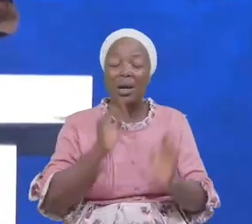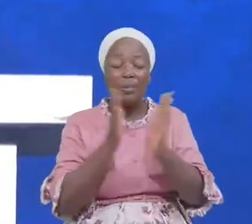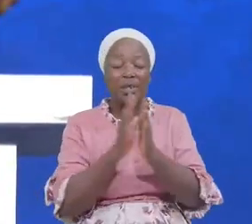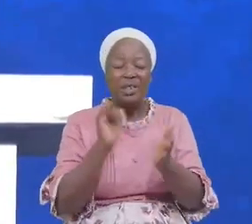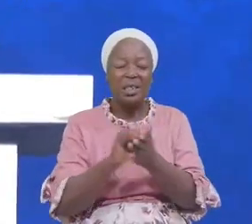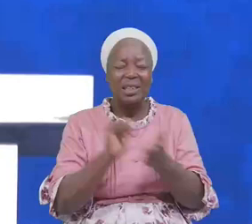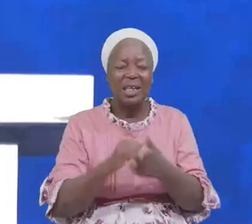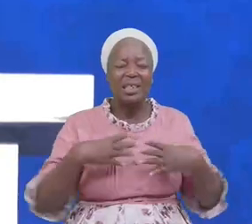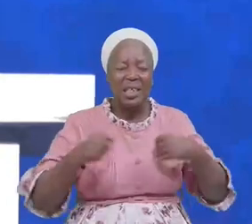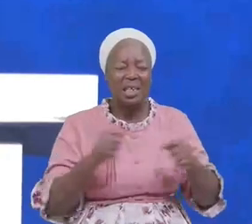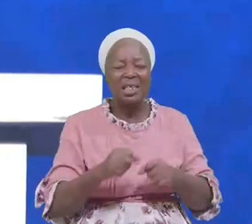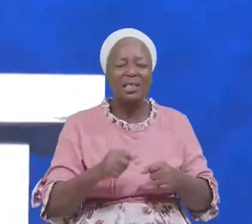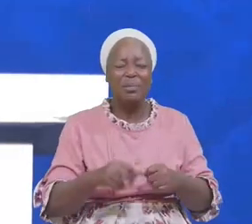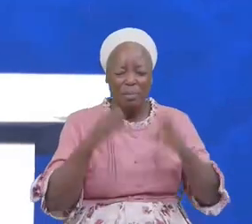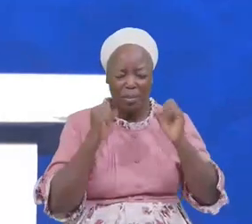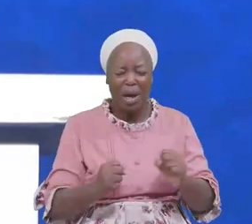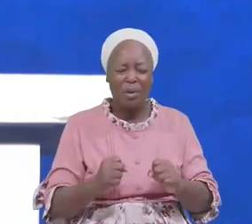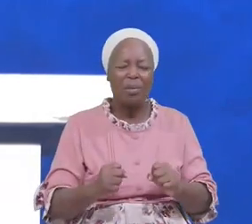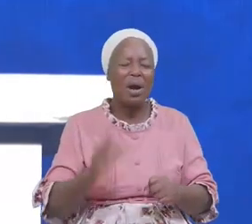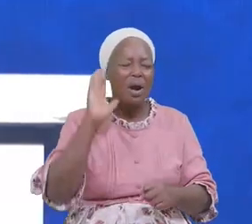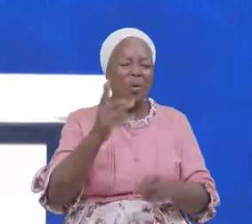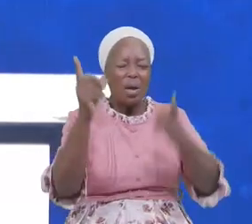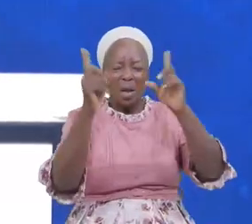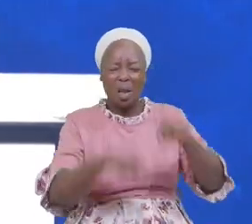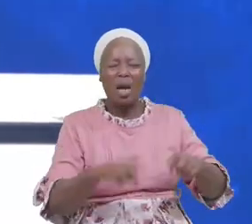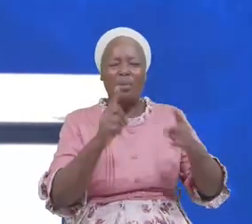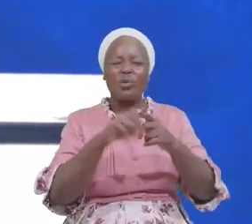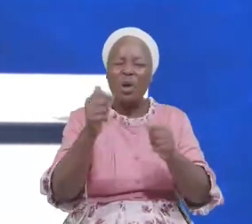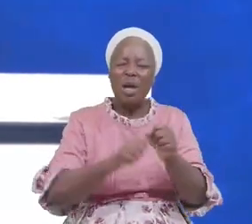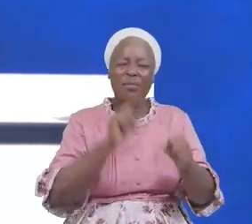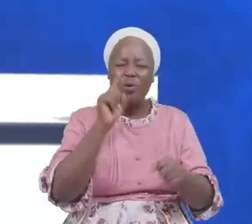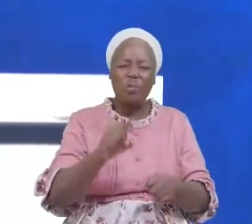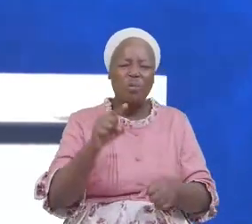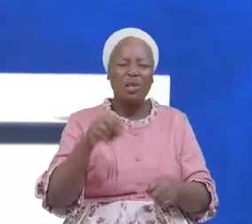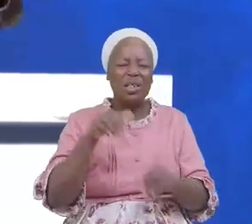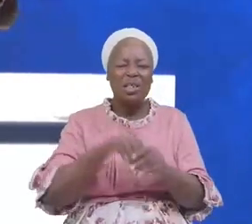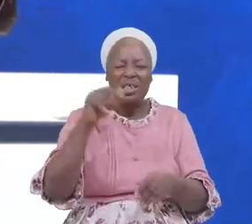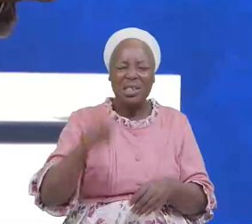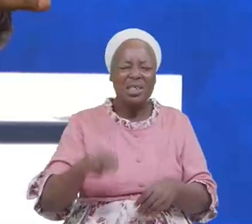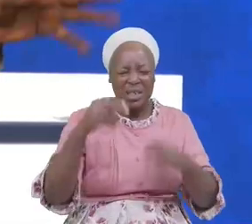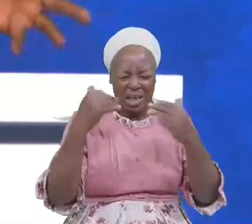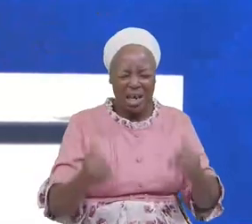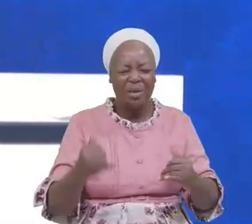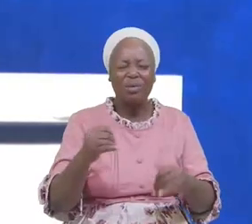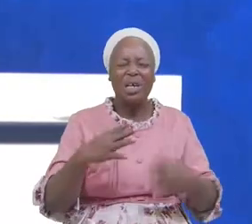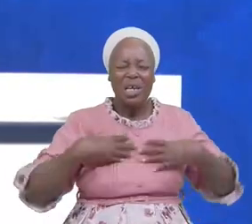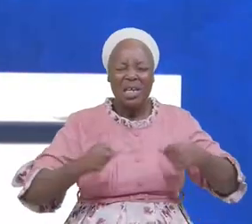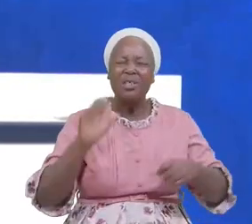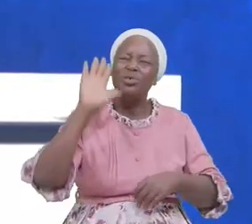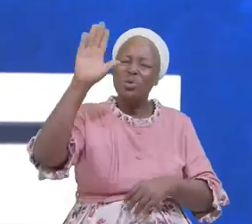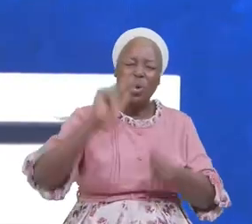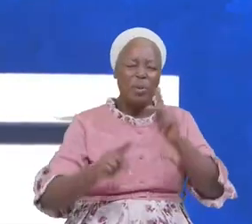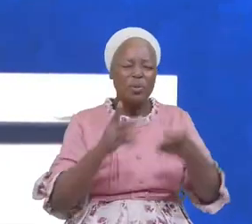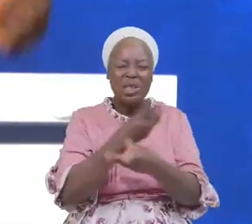Je prie que cette puissance de guérison, cette force de guérison, vienne dans la vie de tous ceux qui en ont besoin, maintenant